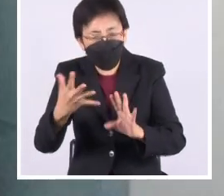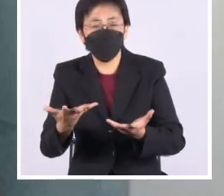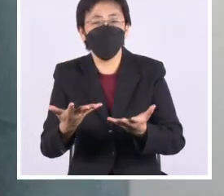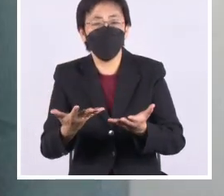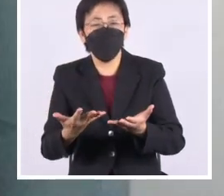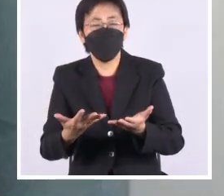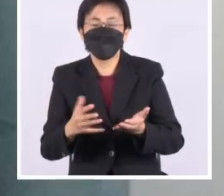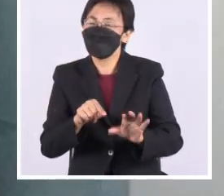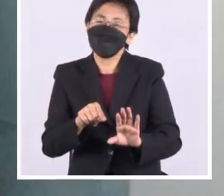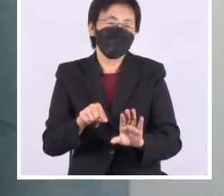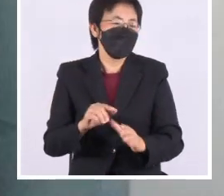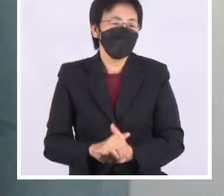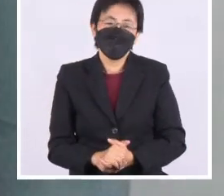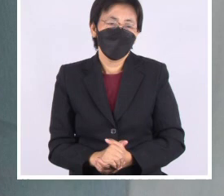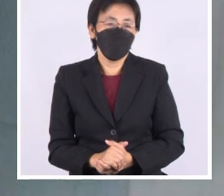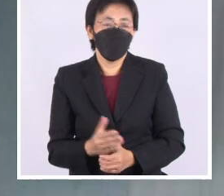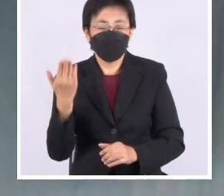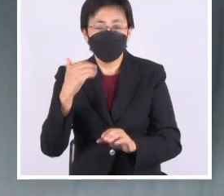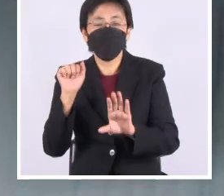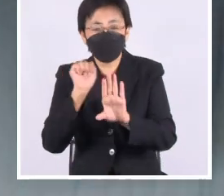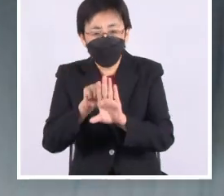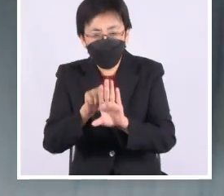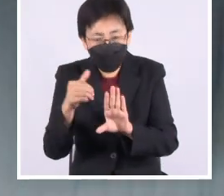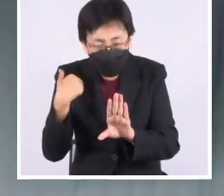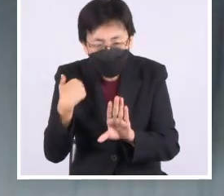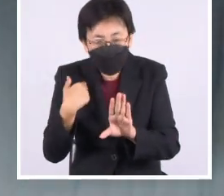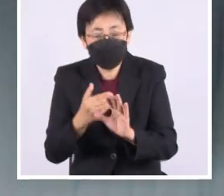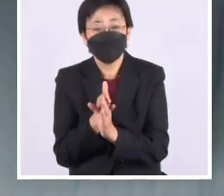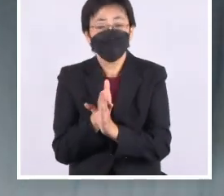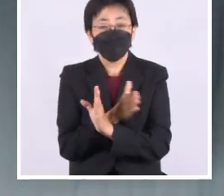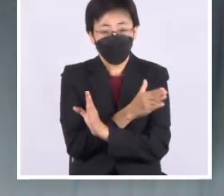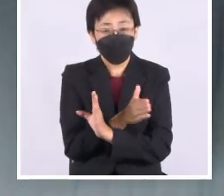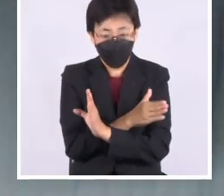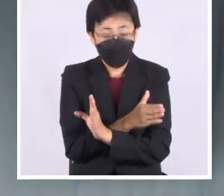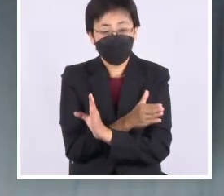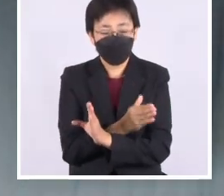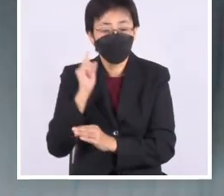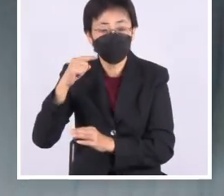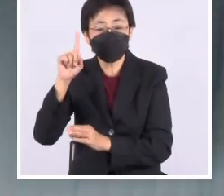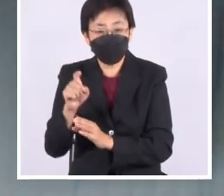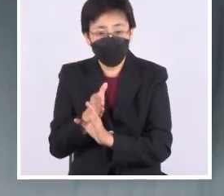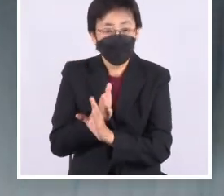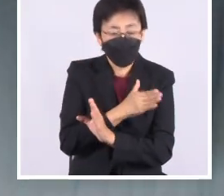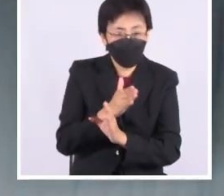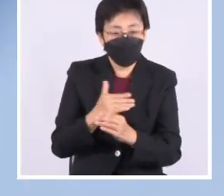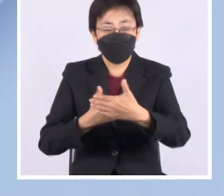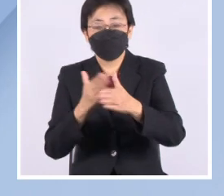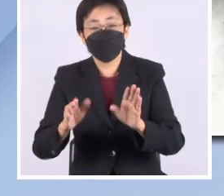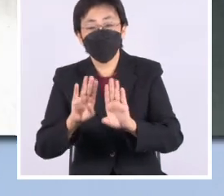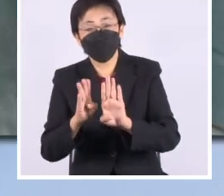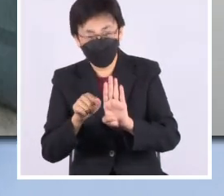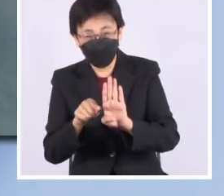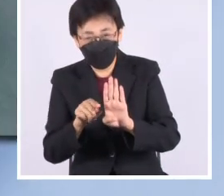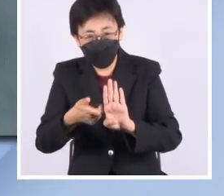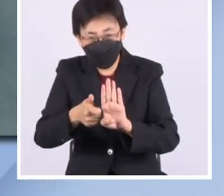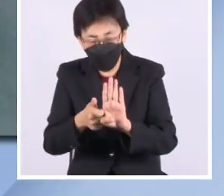จ้านี่หมายความว่าอะไรคะหมายความว่าก่อนที่จะเกิดเหตุสลดใจน้องถูกงัดห้องมาแล้ว2รอบแล้วดูร่องรอยสิค